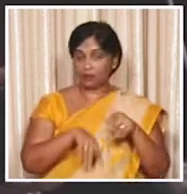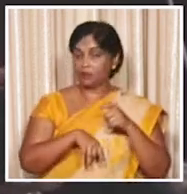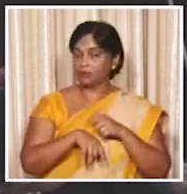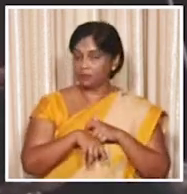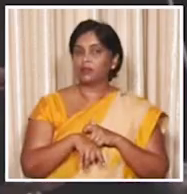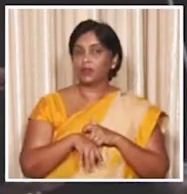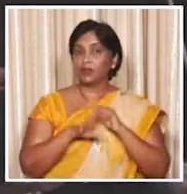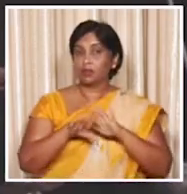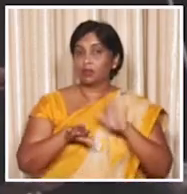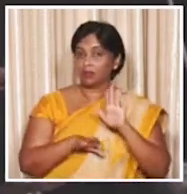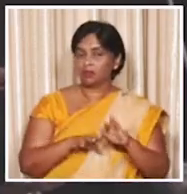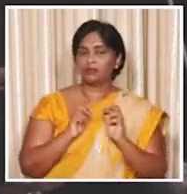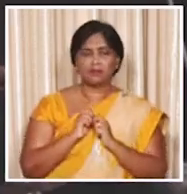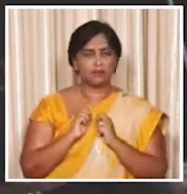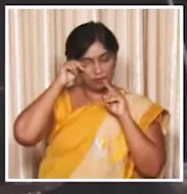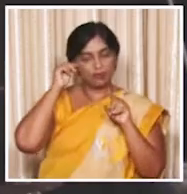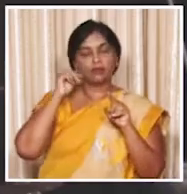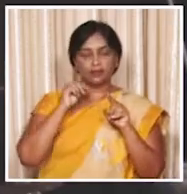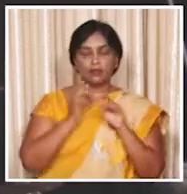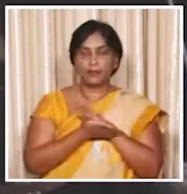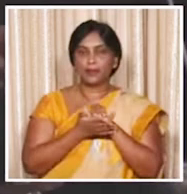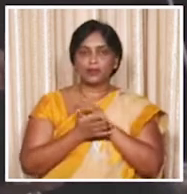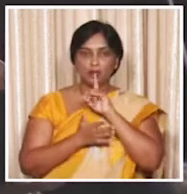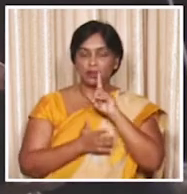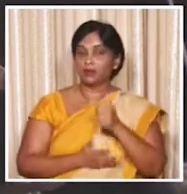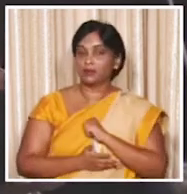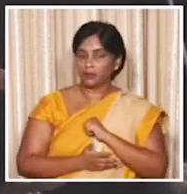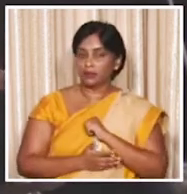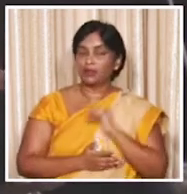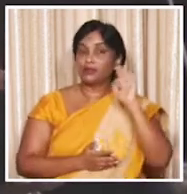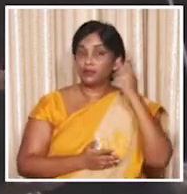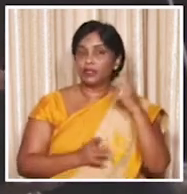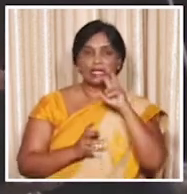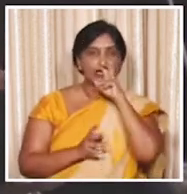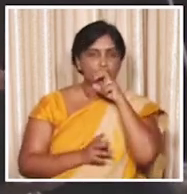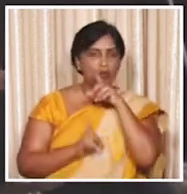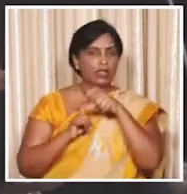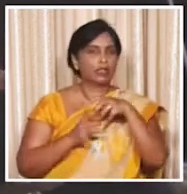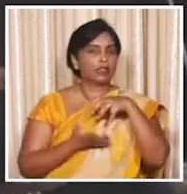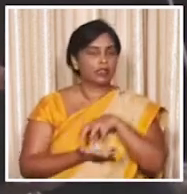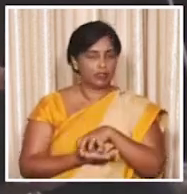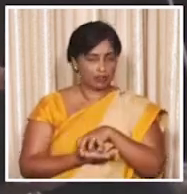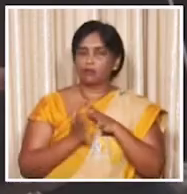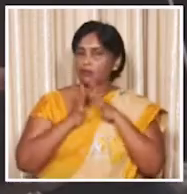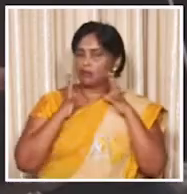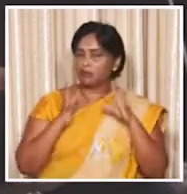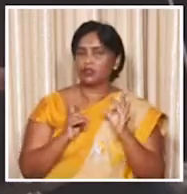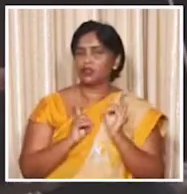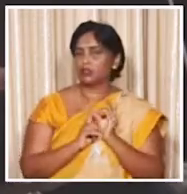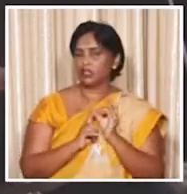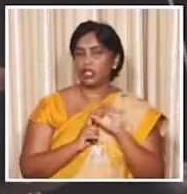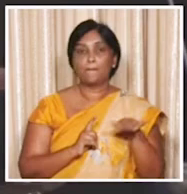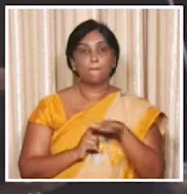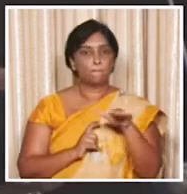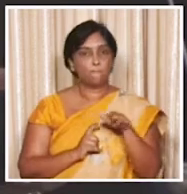ஏற்பட்ட பாதிப்புகளை நான் இந்த இடத்திலே பதிவு செய்ய விரும்புகிறேன். கிளிநொச்சி மாவட்டத்தினுடைய மிகவும் வறுமையான பிரதேசமாக இருக்கின்ற நாவலர்